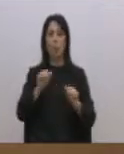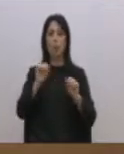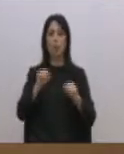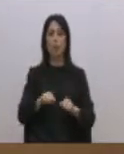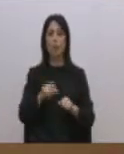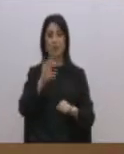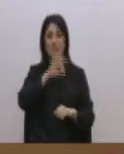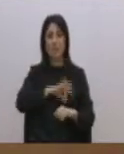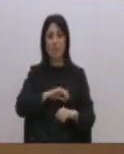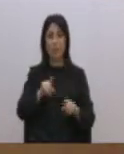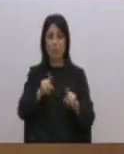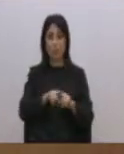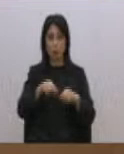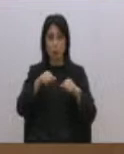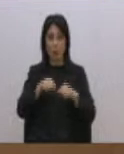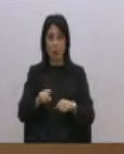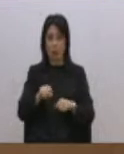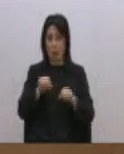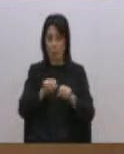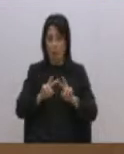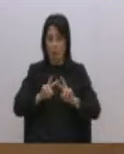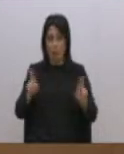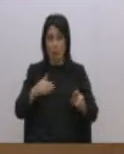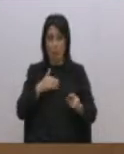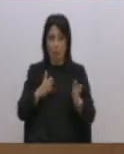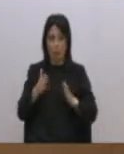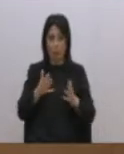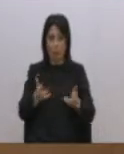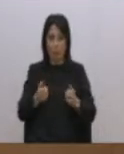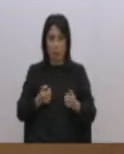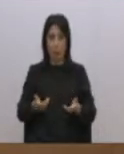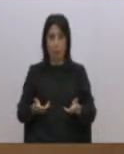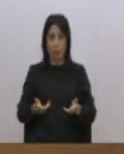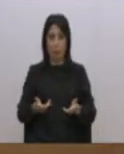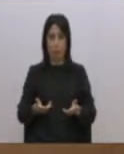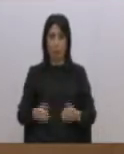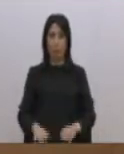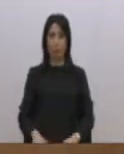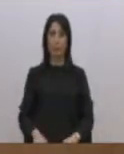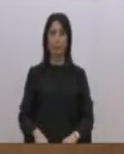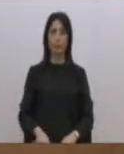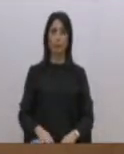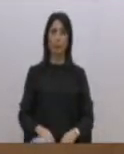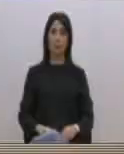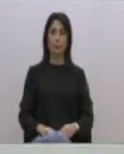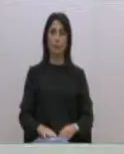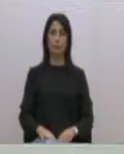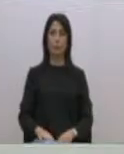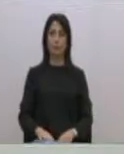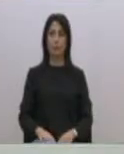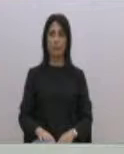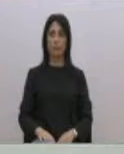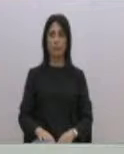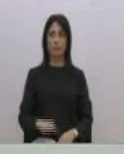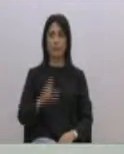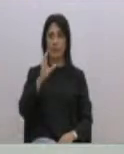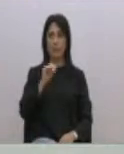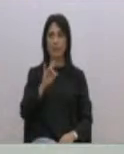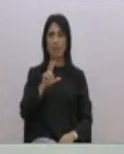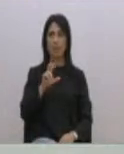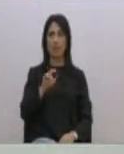și sargeblos, imi plebit, au plebit, sargeblos, am șut ca și cristiani, am muslimi, ho? Alba. Mihail